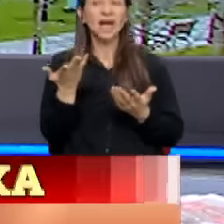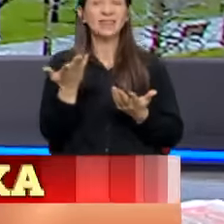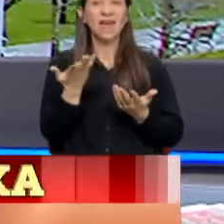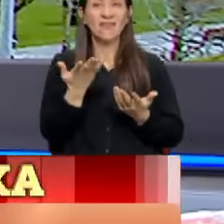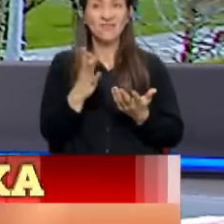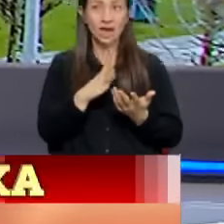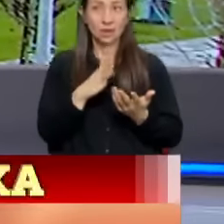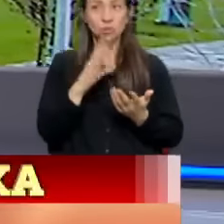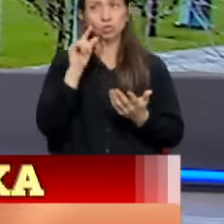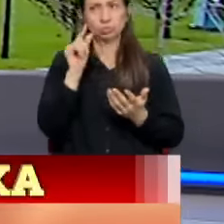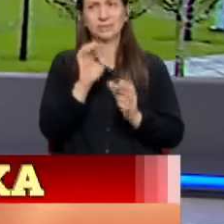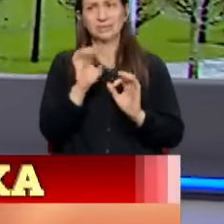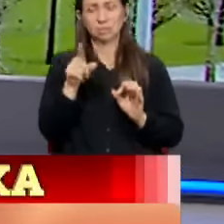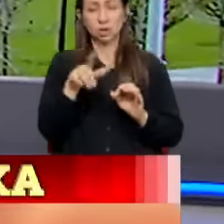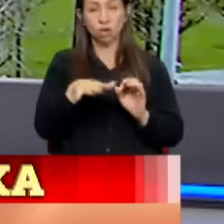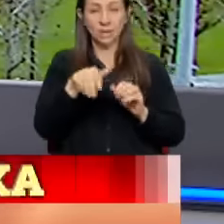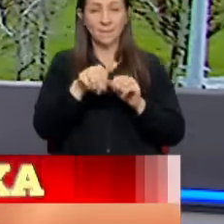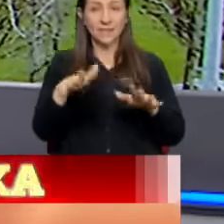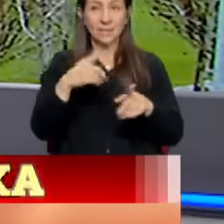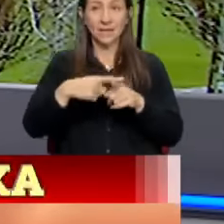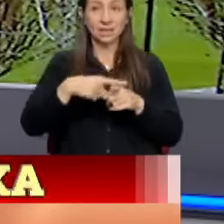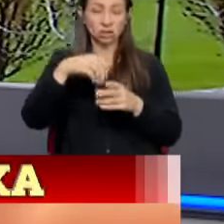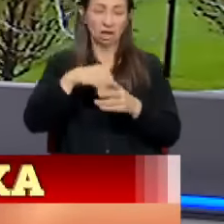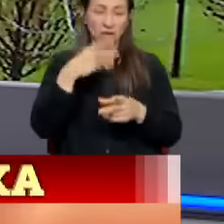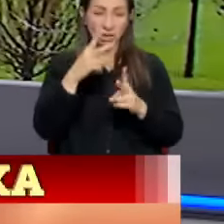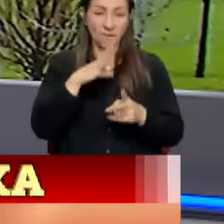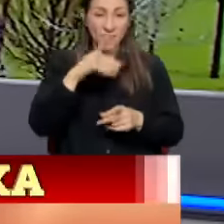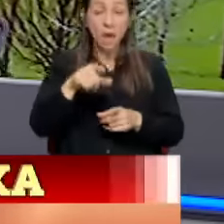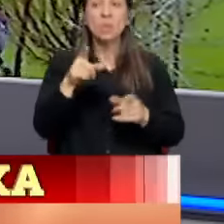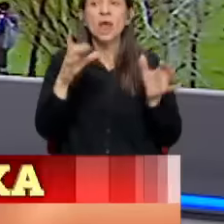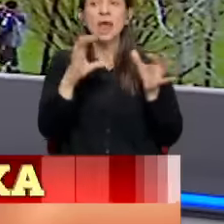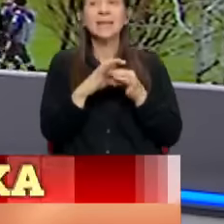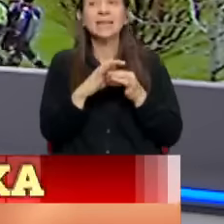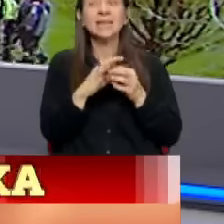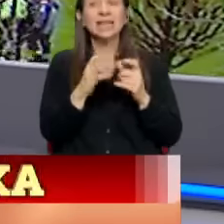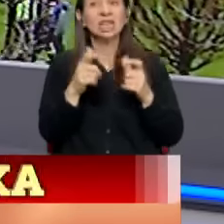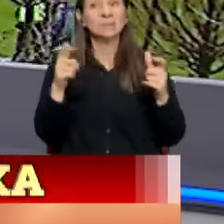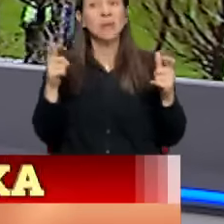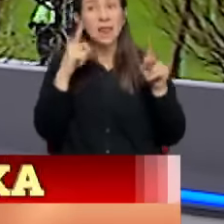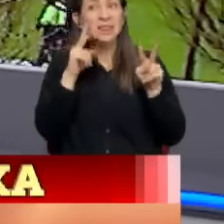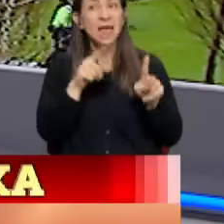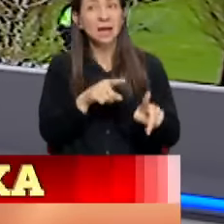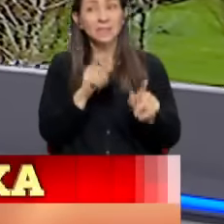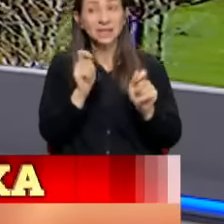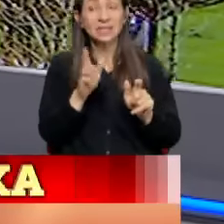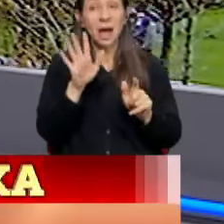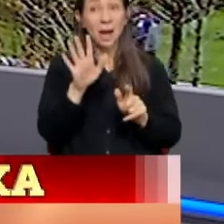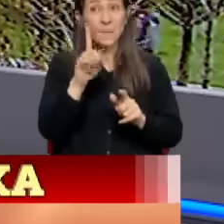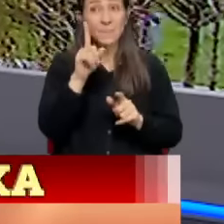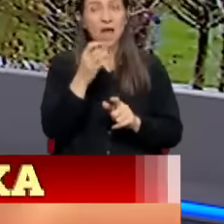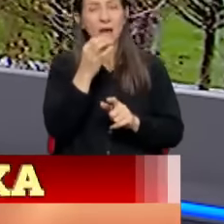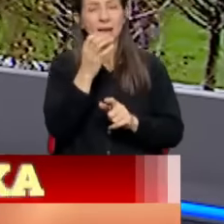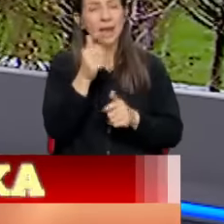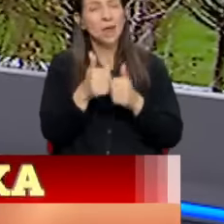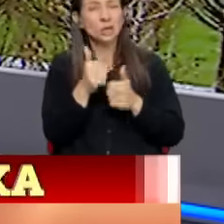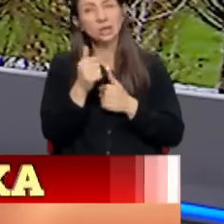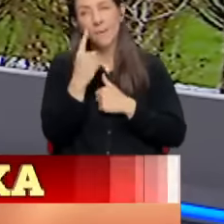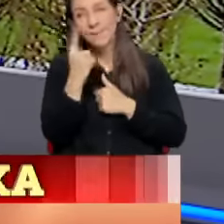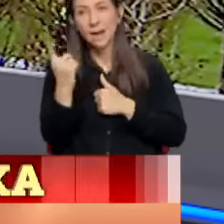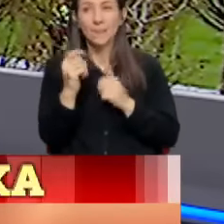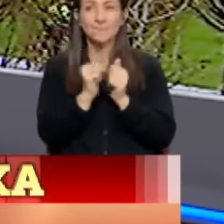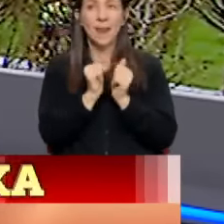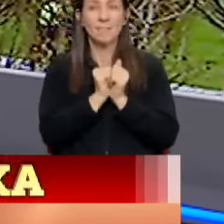de var kuşkusuz buradaki sosyal medya paylaşımında. Buna dair gelişmeleri takip ederiz. Yalnız bir Ankara yarışına da bakalım